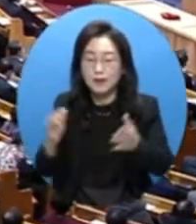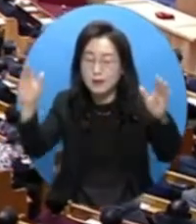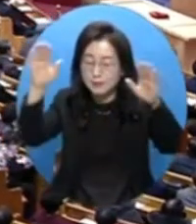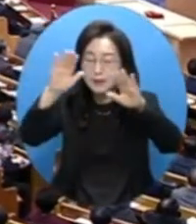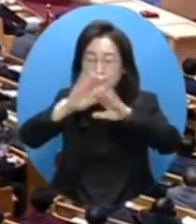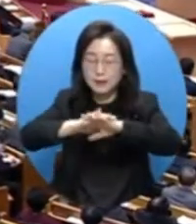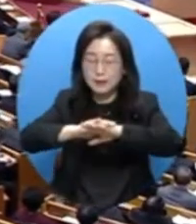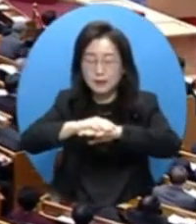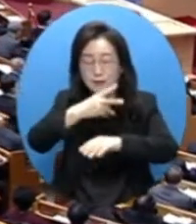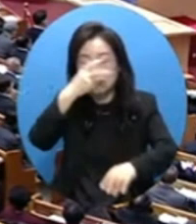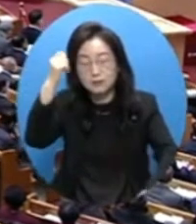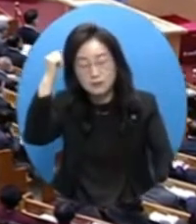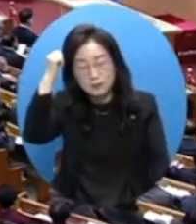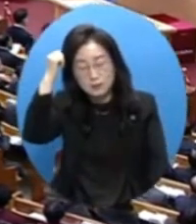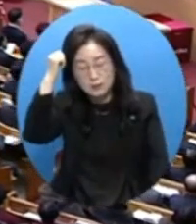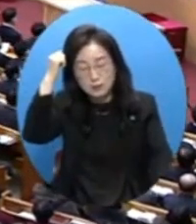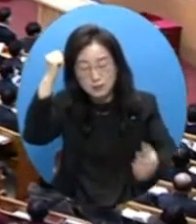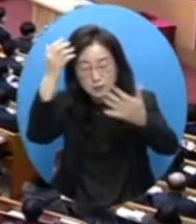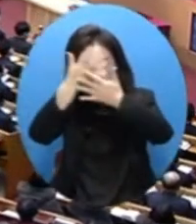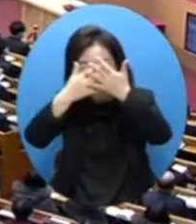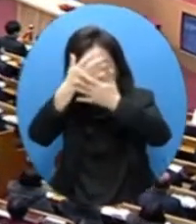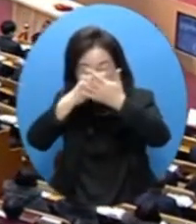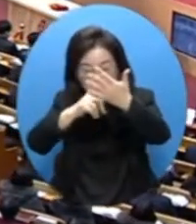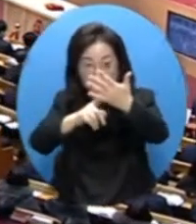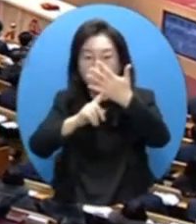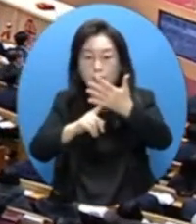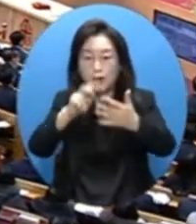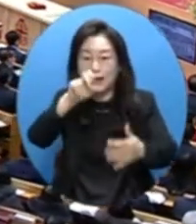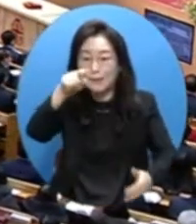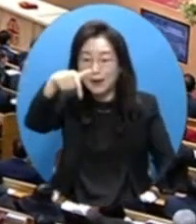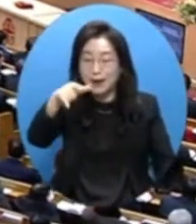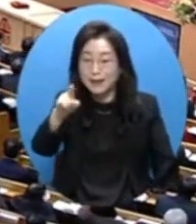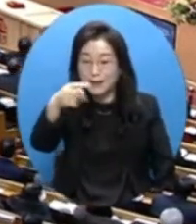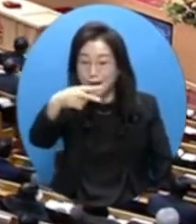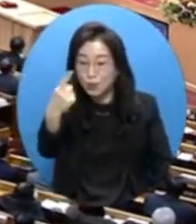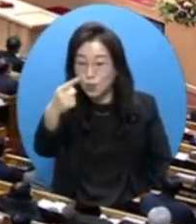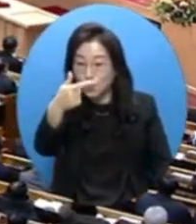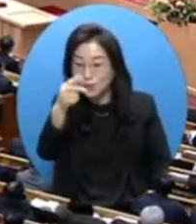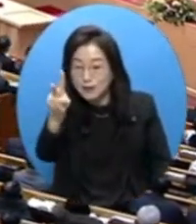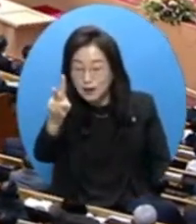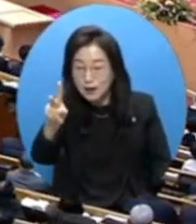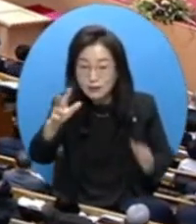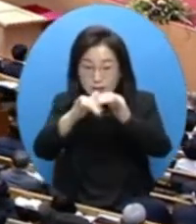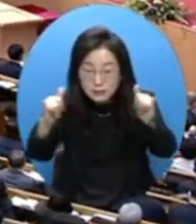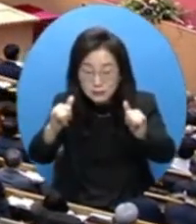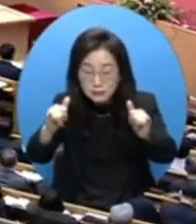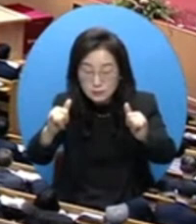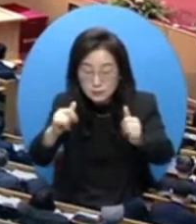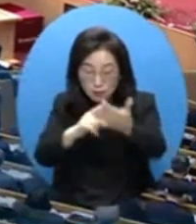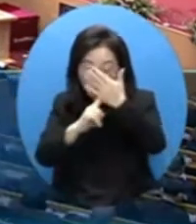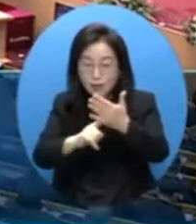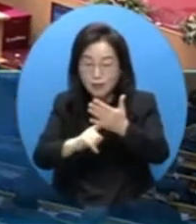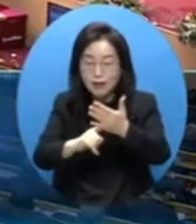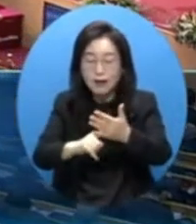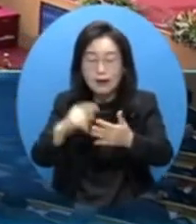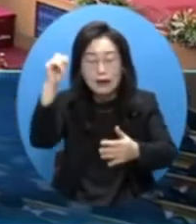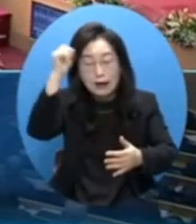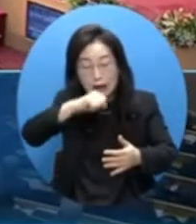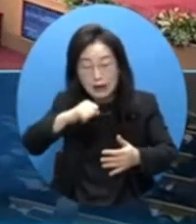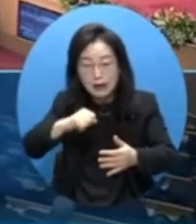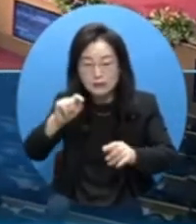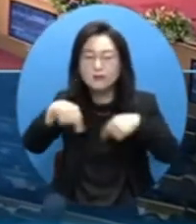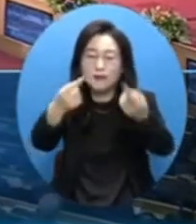밤에 잠이 들었는데 화상 가운데 마게다니아인이 나타났습니다 그 환상을 보고 마게 다녀라 건너갑니다 사도는 12장 10절입니다